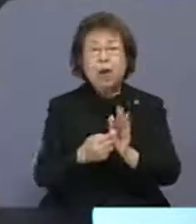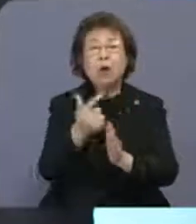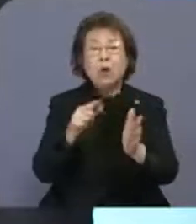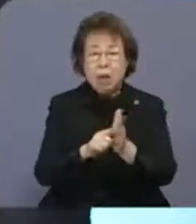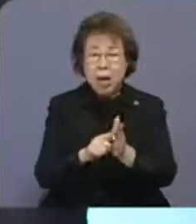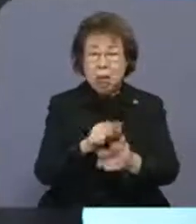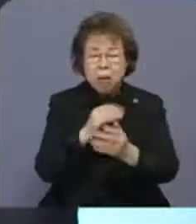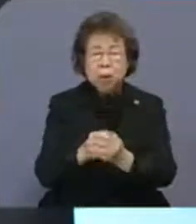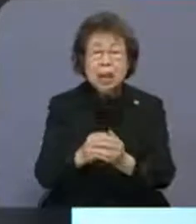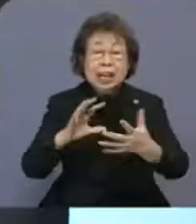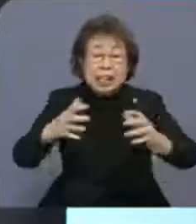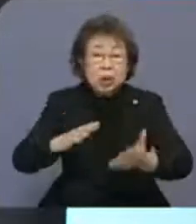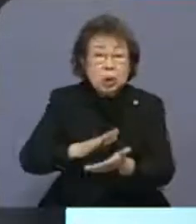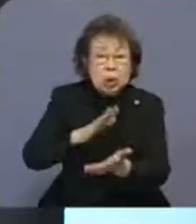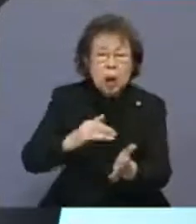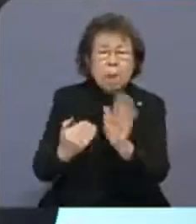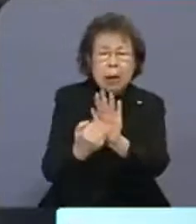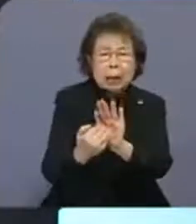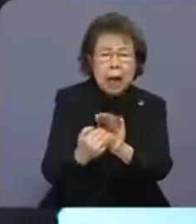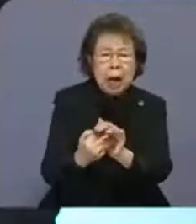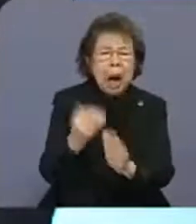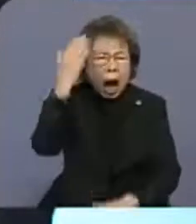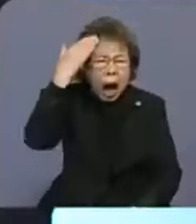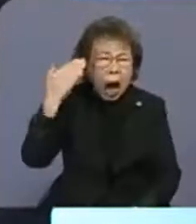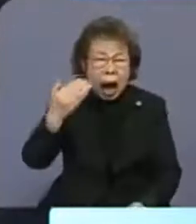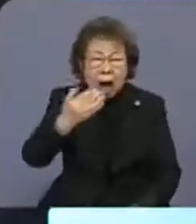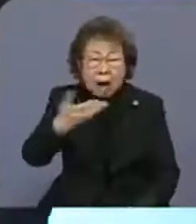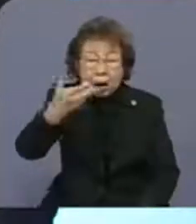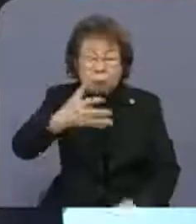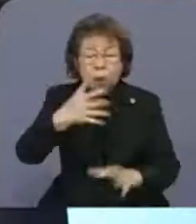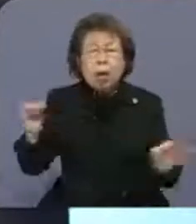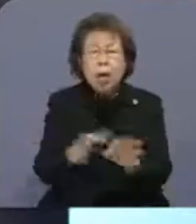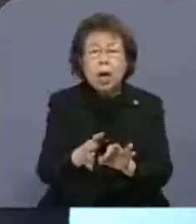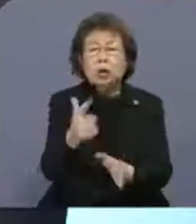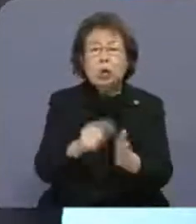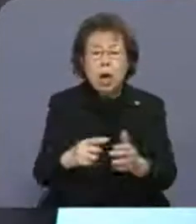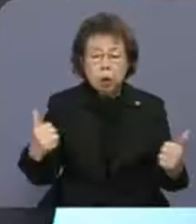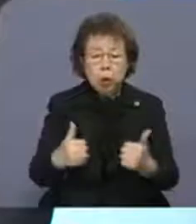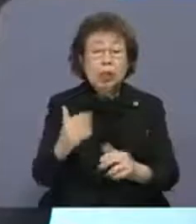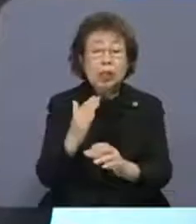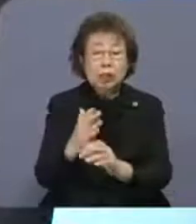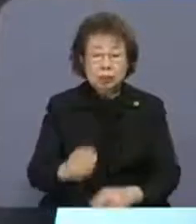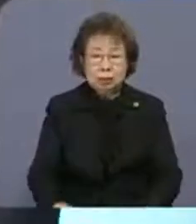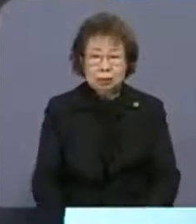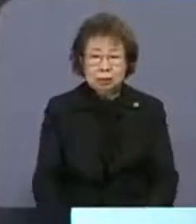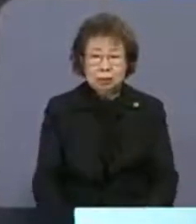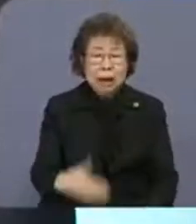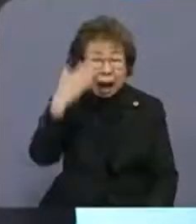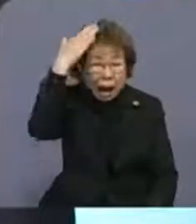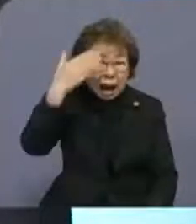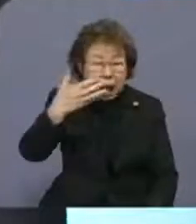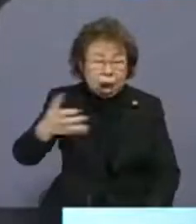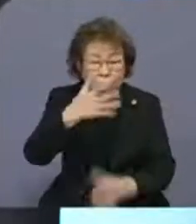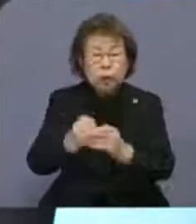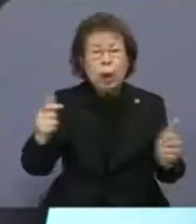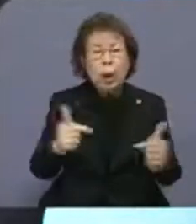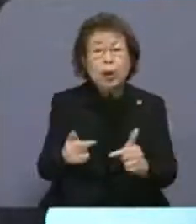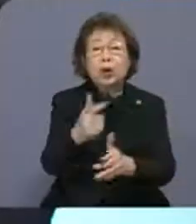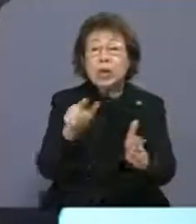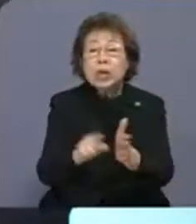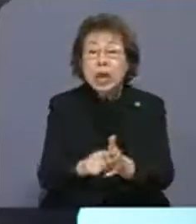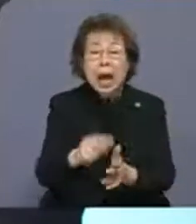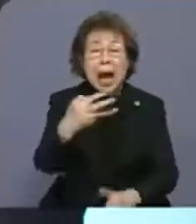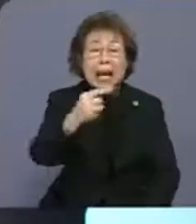뜨거워지는 걸 막자 며 온실가스 감축을 논의하는 자리 인데요 이산화탄소 배출량을 재료로 만드는